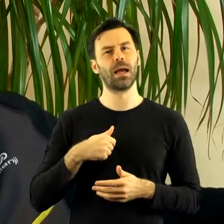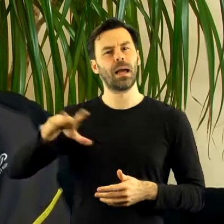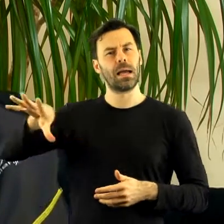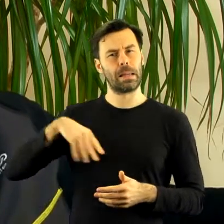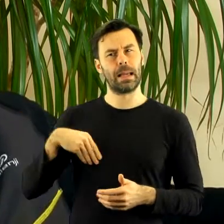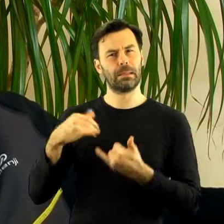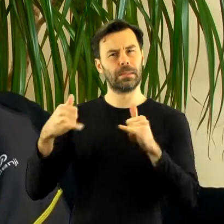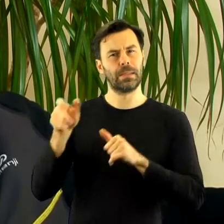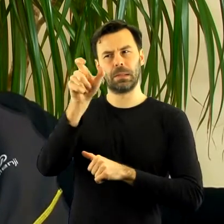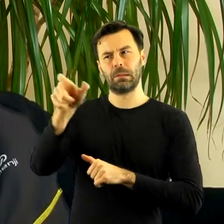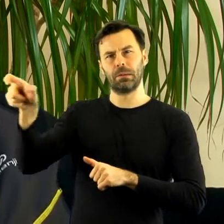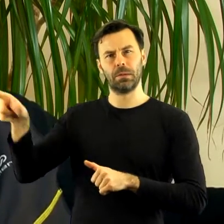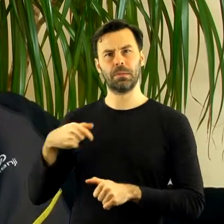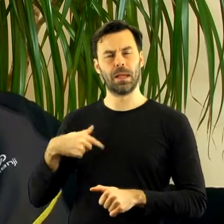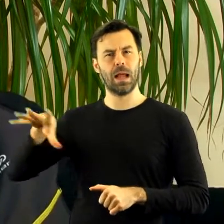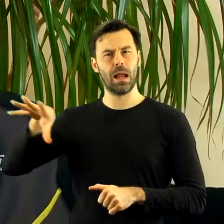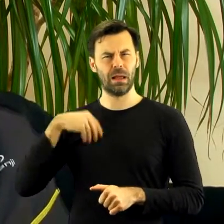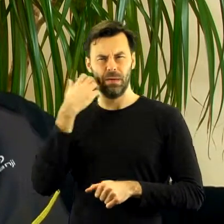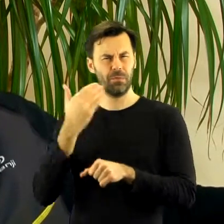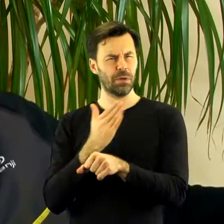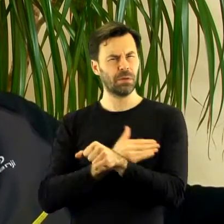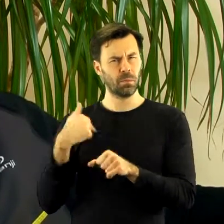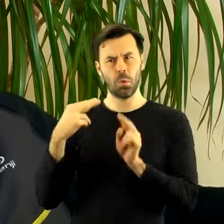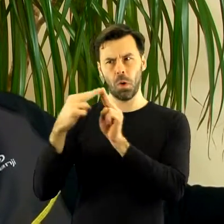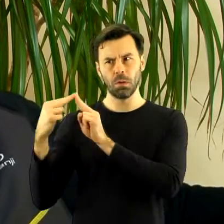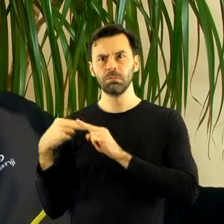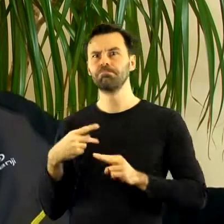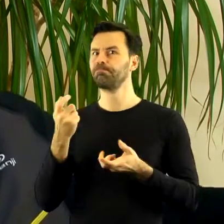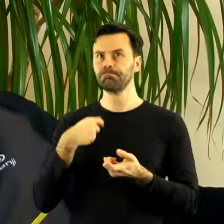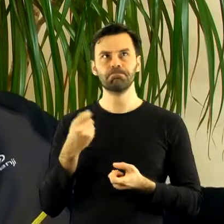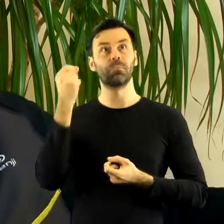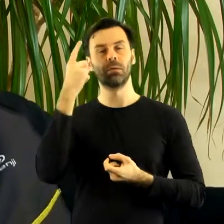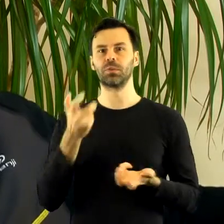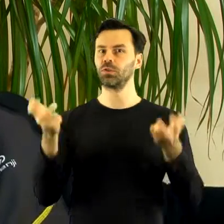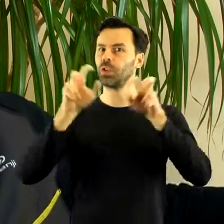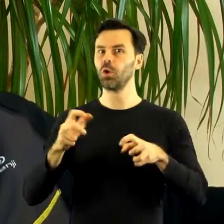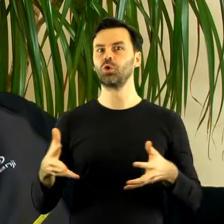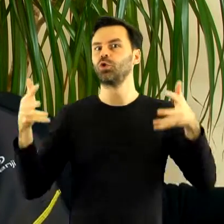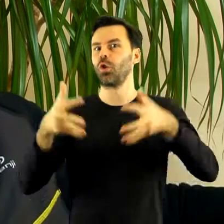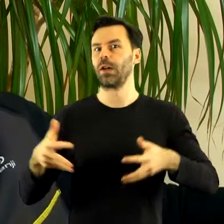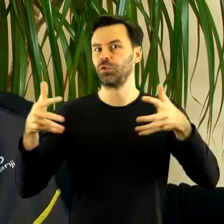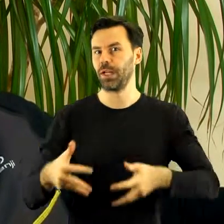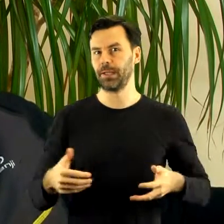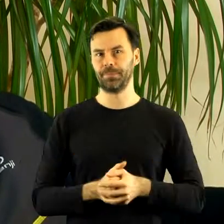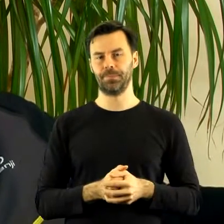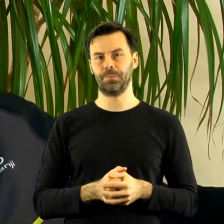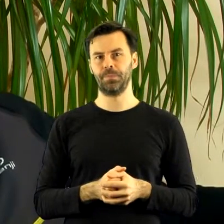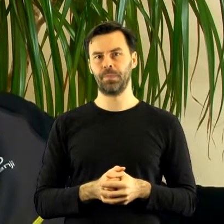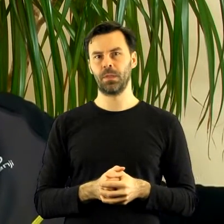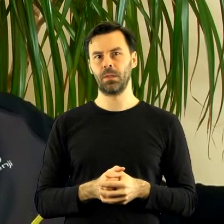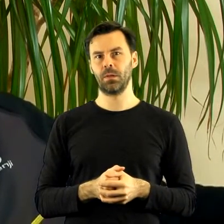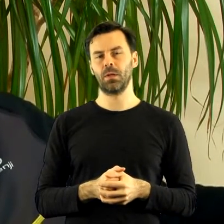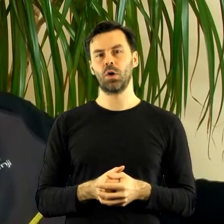wspólnie z osobami, z którymi wcześniej się kontaktowałem, postanowiliśmy założyć stowarzyszenie.